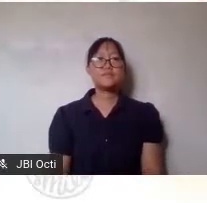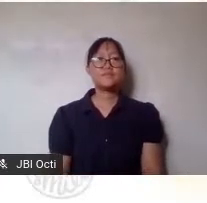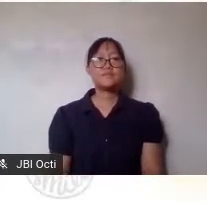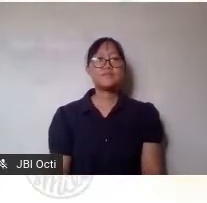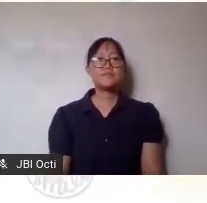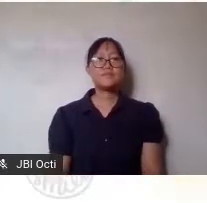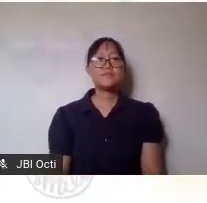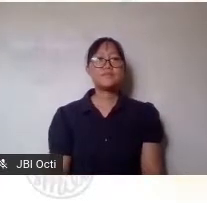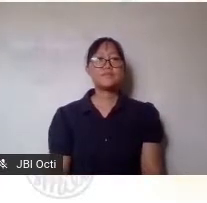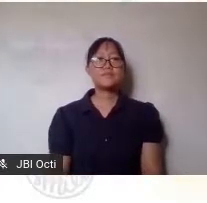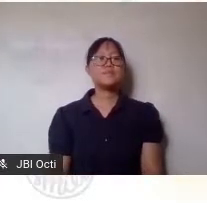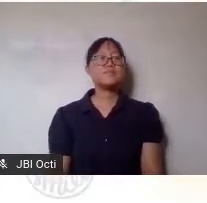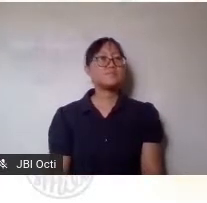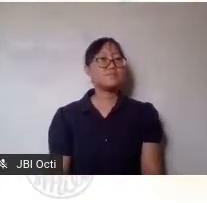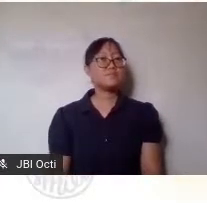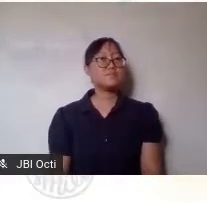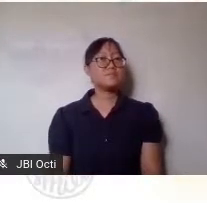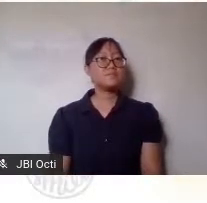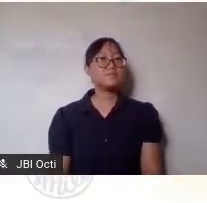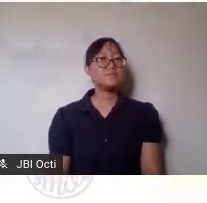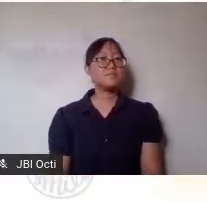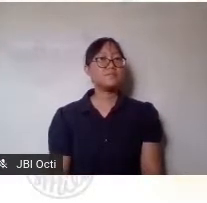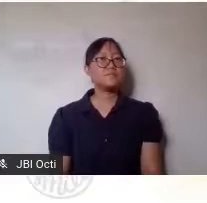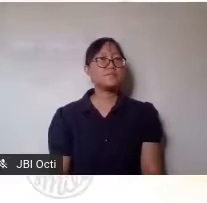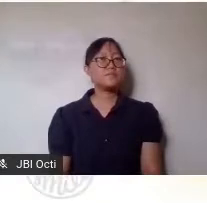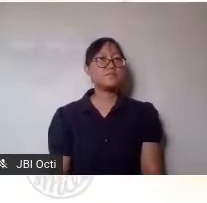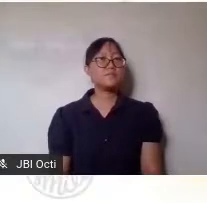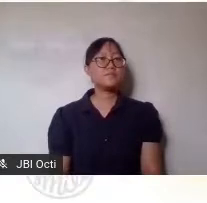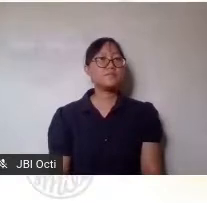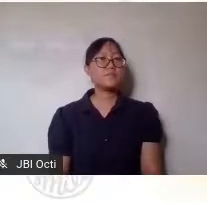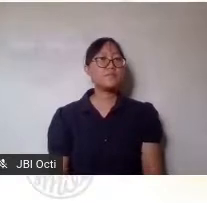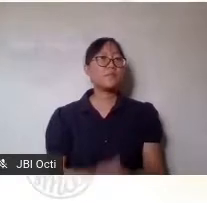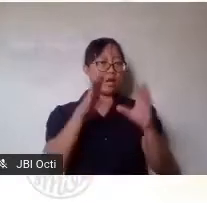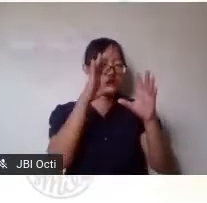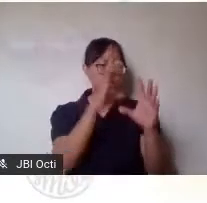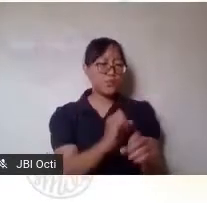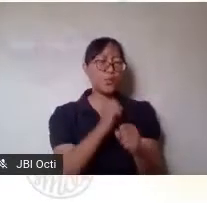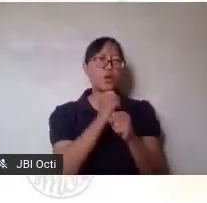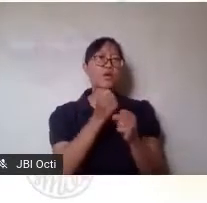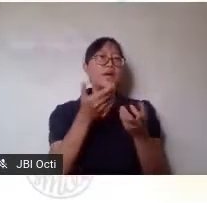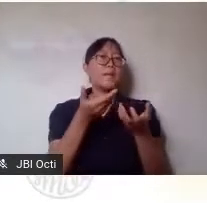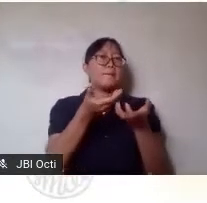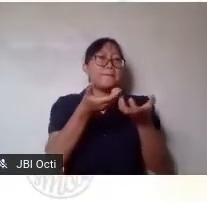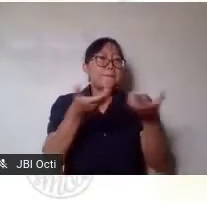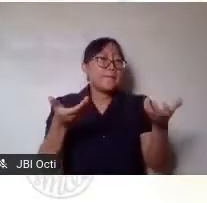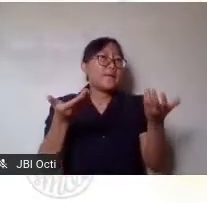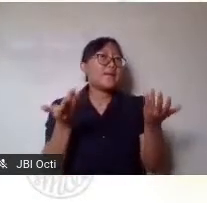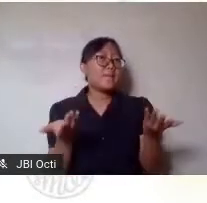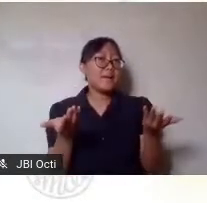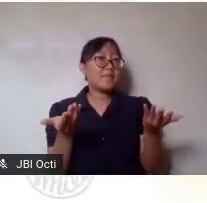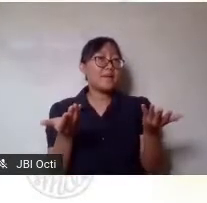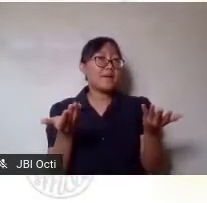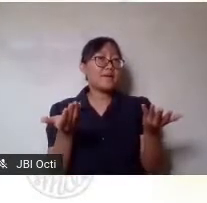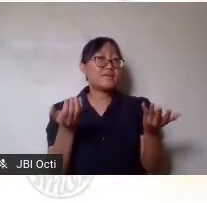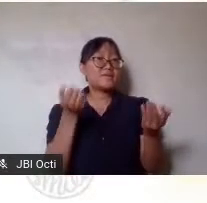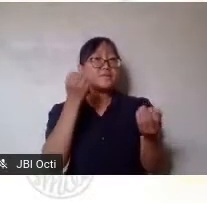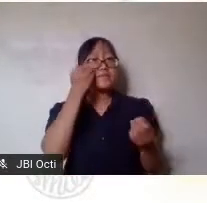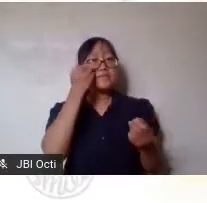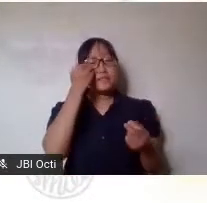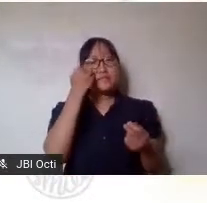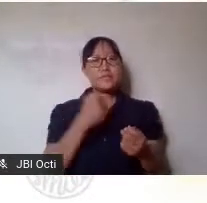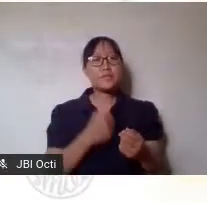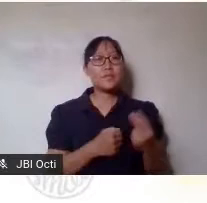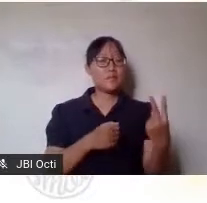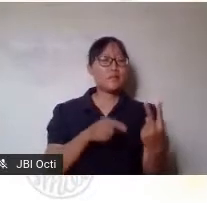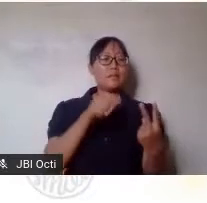Ya, sehingga kalau kita simpulkan kira-kira seperti ini ya, kita membedakannya kesulitan belajar umum dan kesulitan